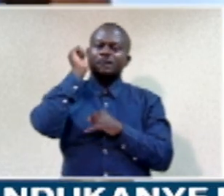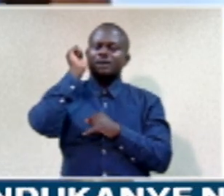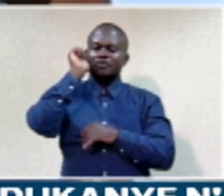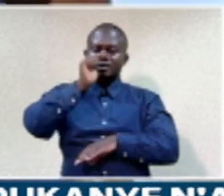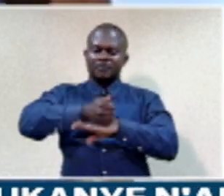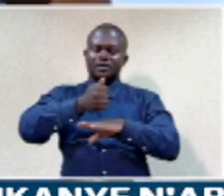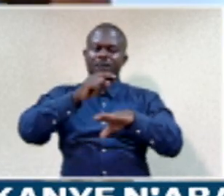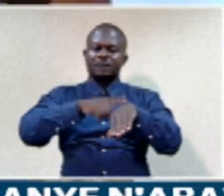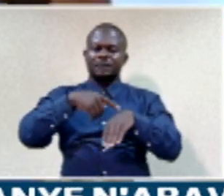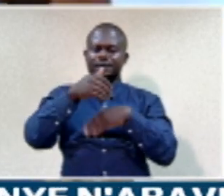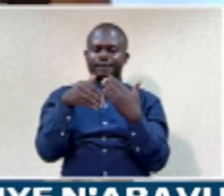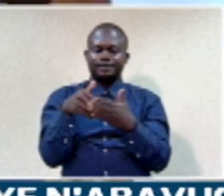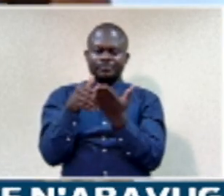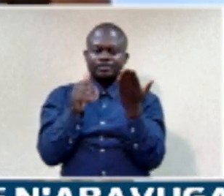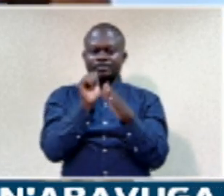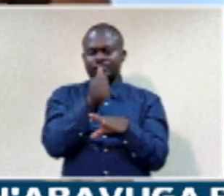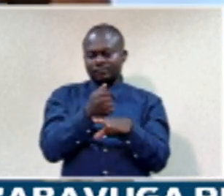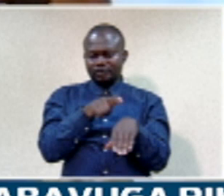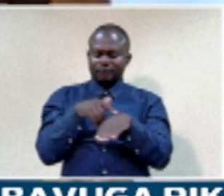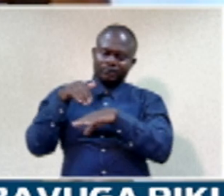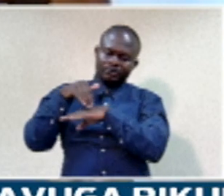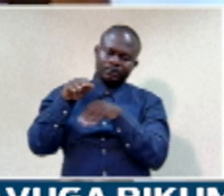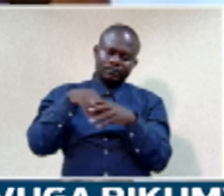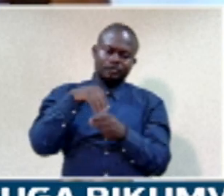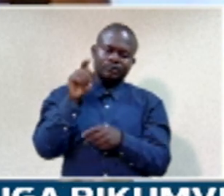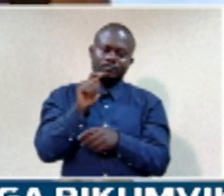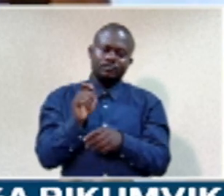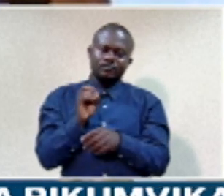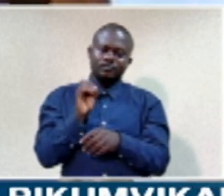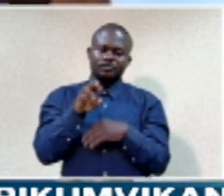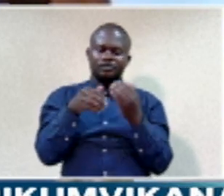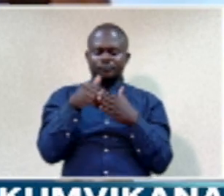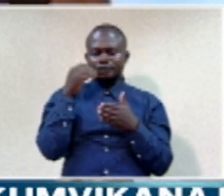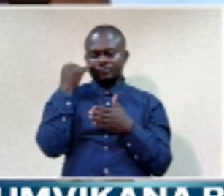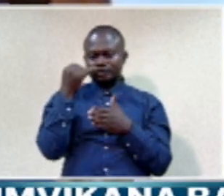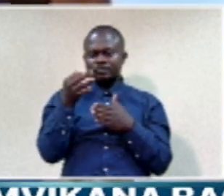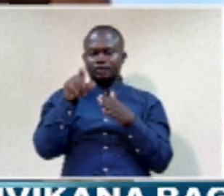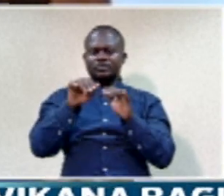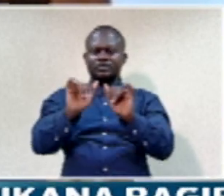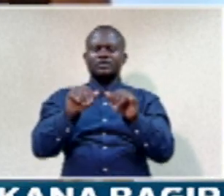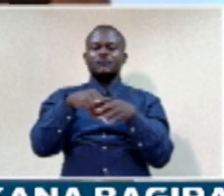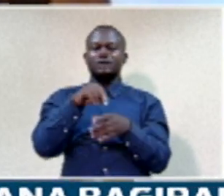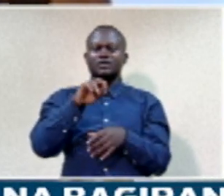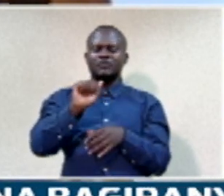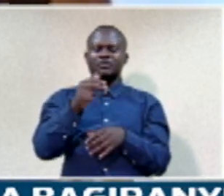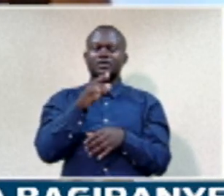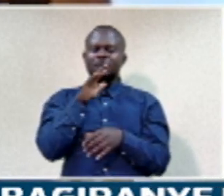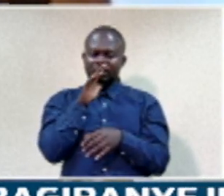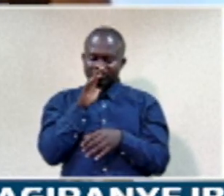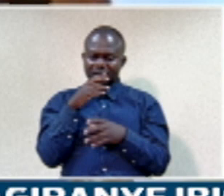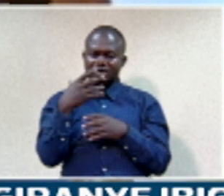bugena calendrier yabwo bukagena igihe buzamwohereza rusha cyangwa se niba bugomba kumugomesha wenda lahe anatanda ko bumwohereza